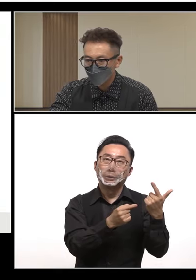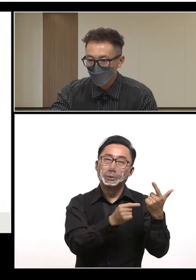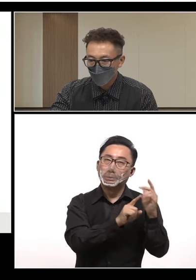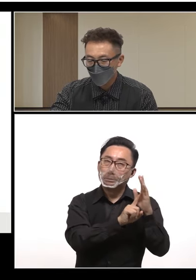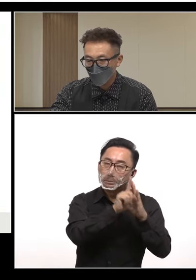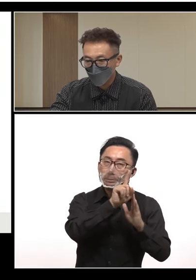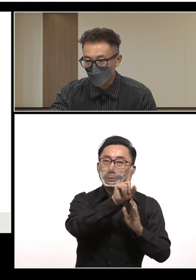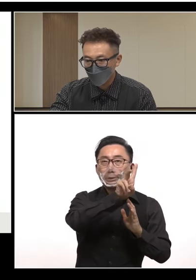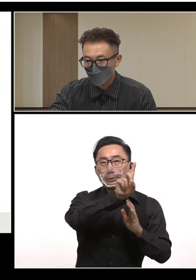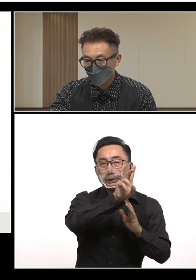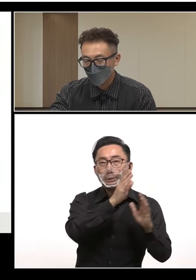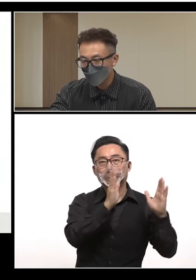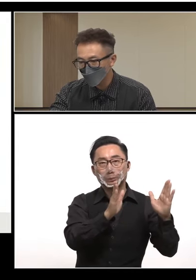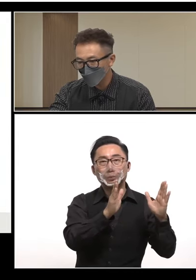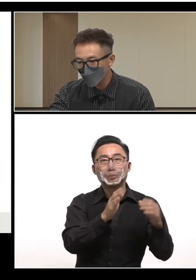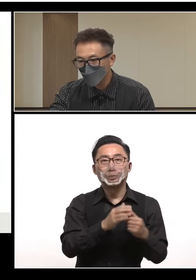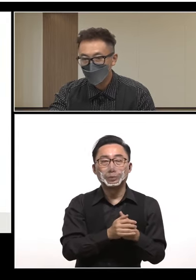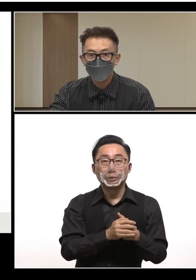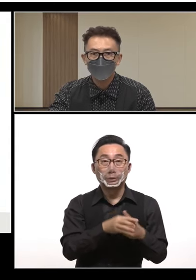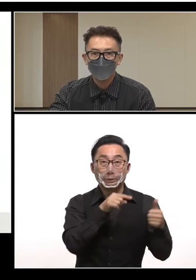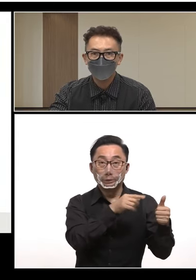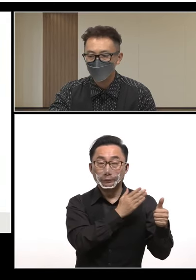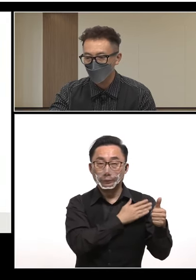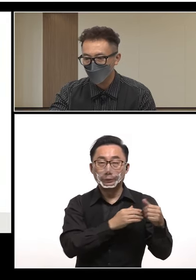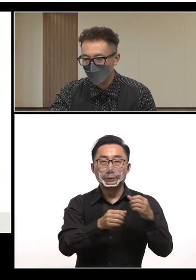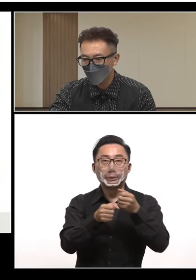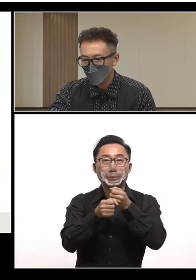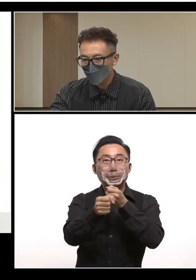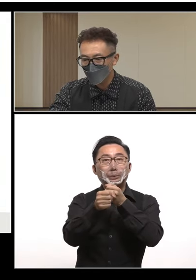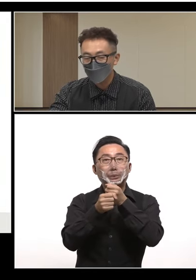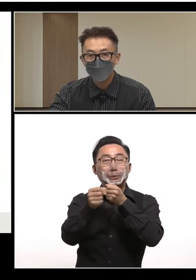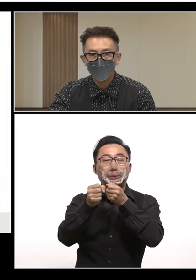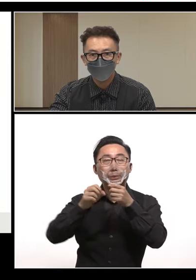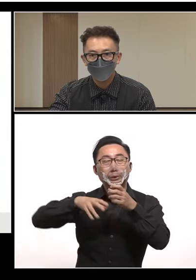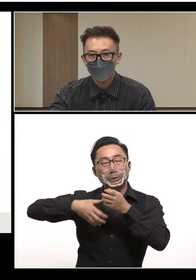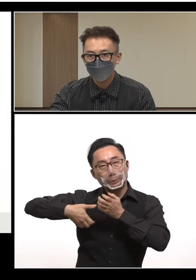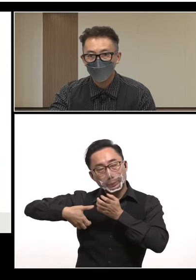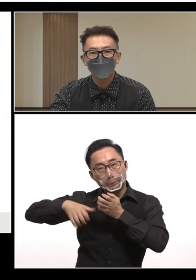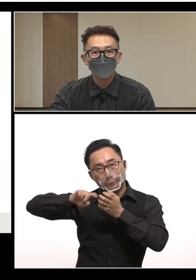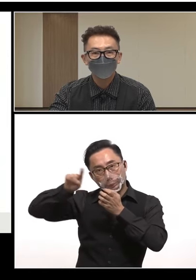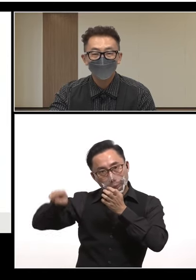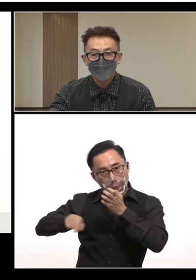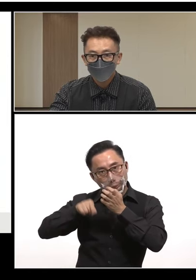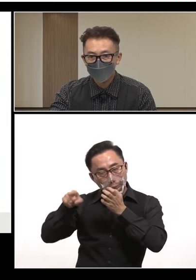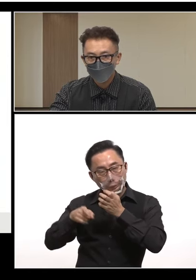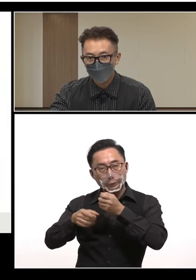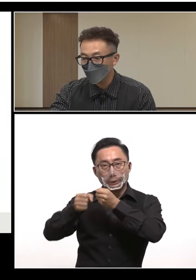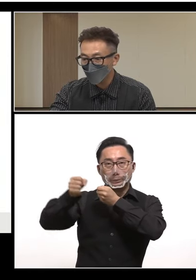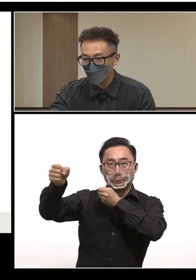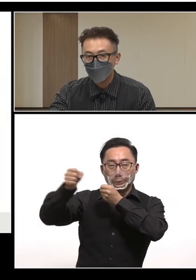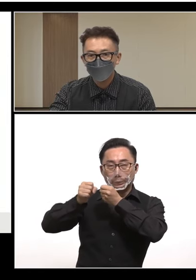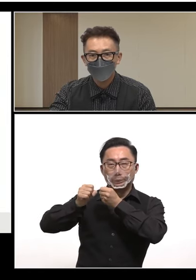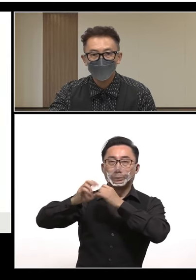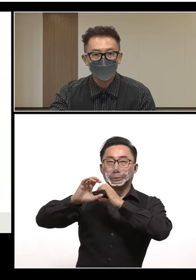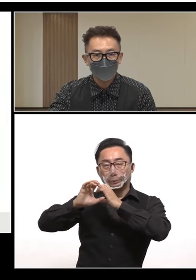啦。咁佢哋就主要係吹小號啦、圓號啦、長號啦同埋大號嘅。咁咧好多